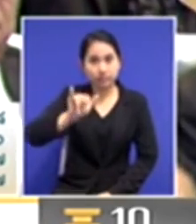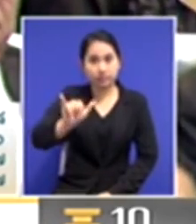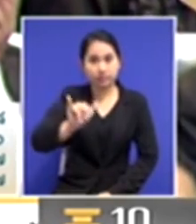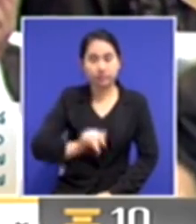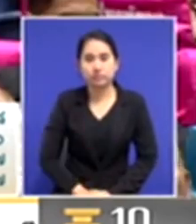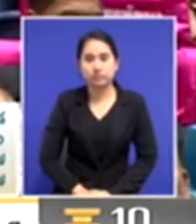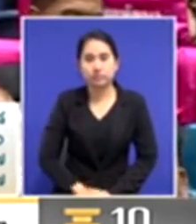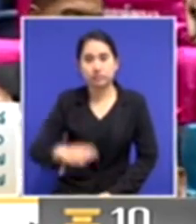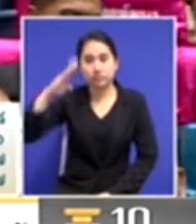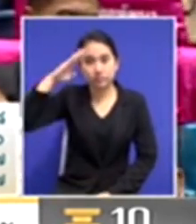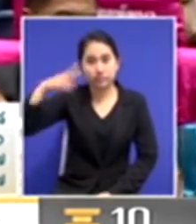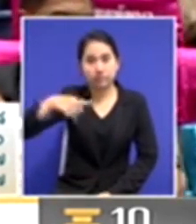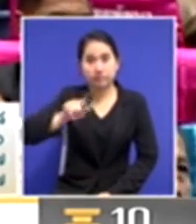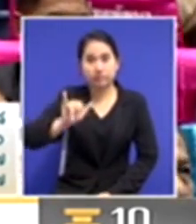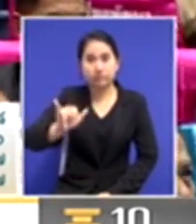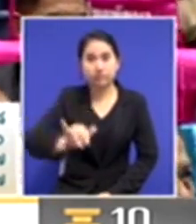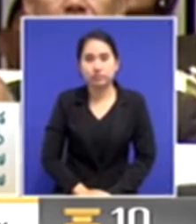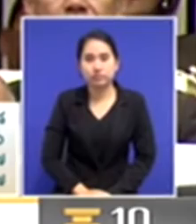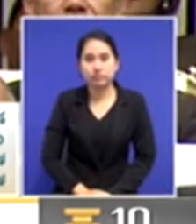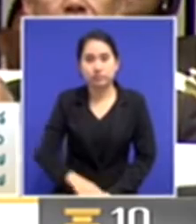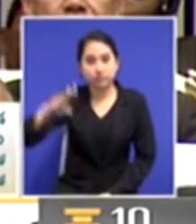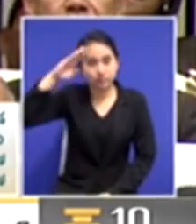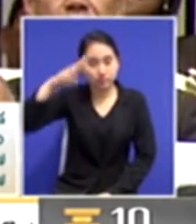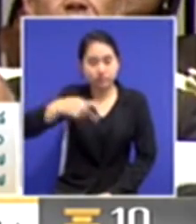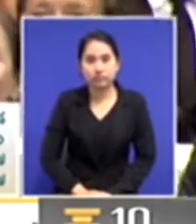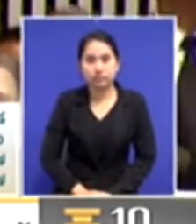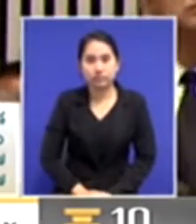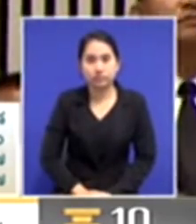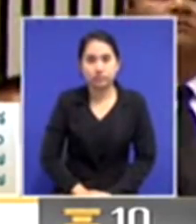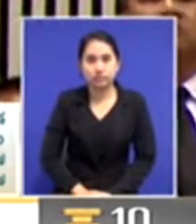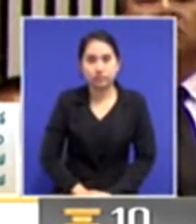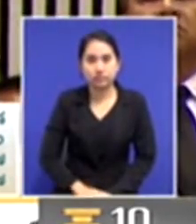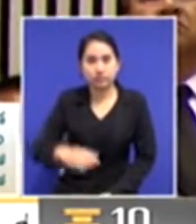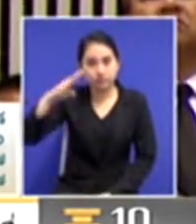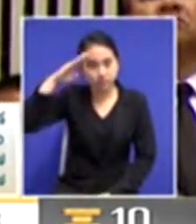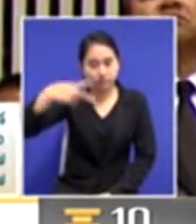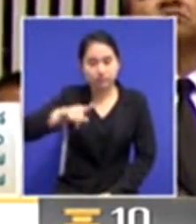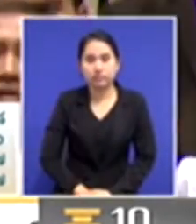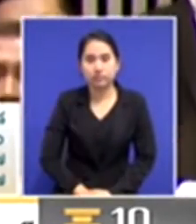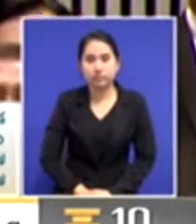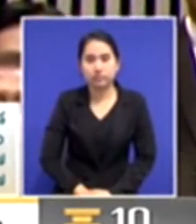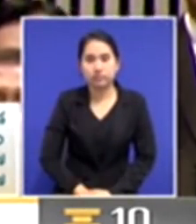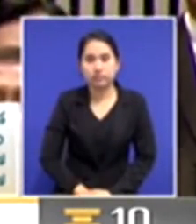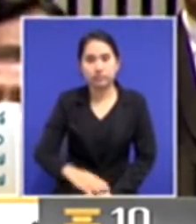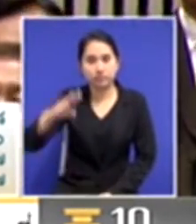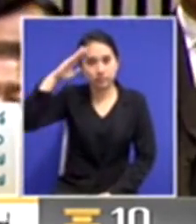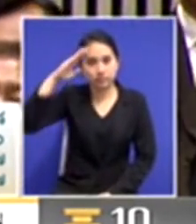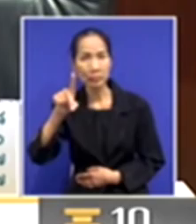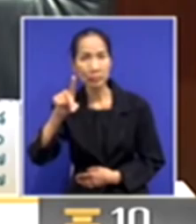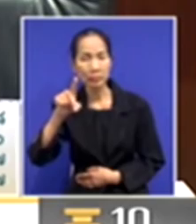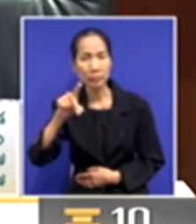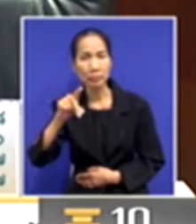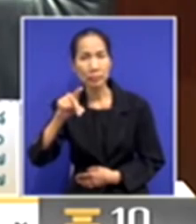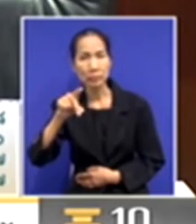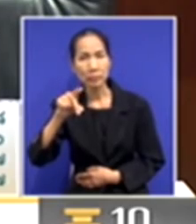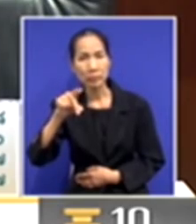19พรรคทั้งประชาธิปัตย์กับ18พรรคขนาดกลางและพรรคเล็กจะมีก็เพียง1เสียงของภูมิใจไทยที่